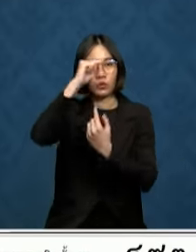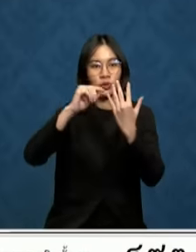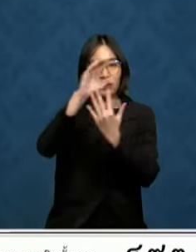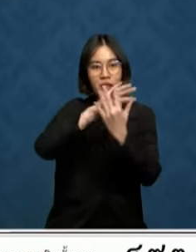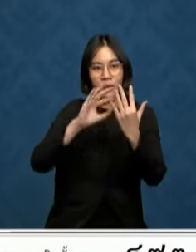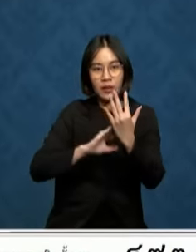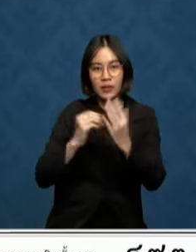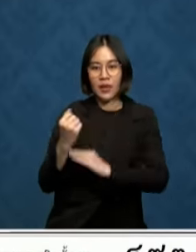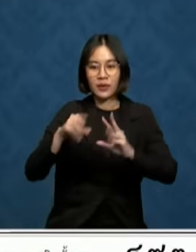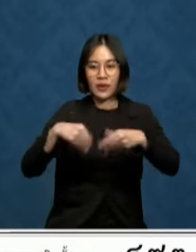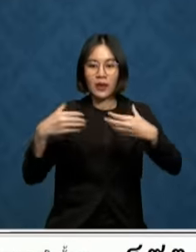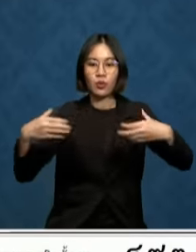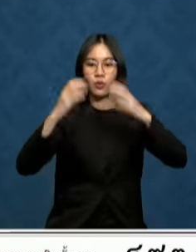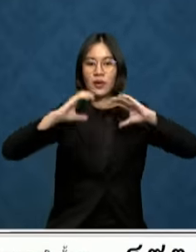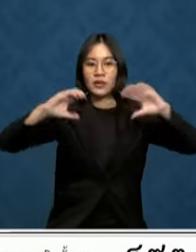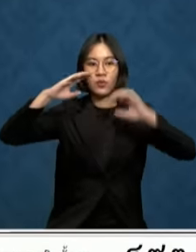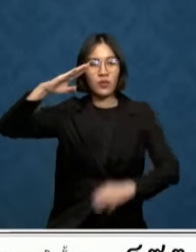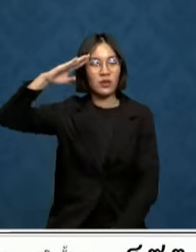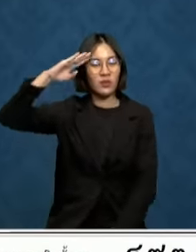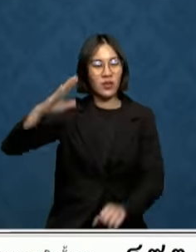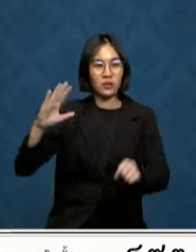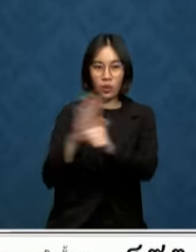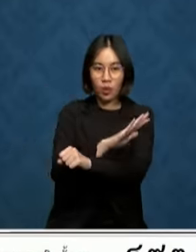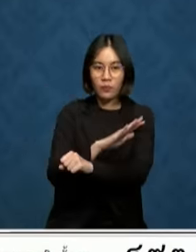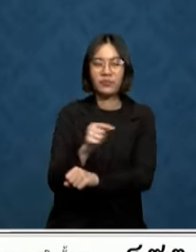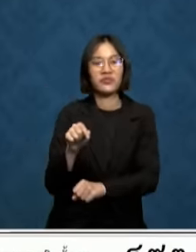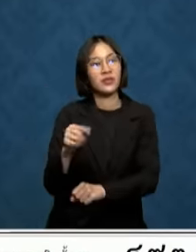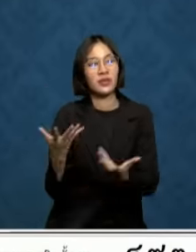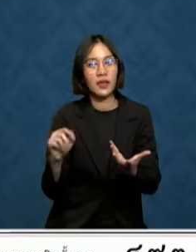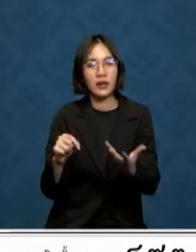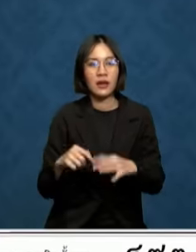ที่ให้อํานาจค่ารัชการทหารอย่างกวางขQL ข